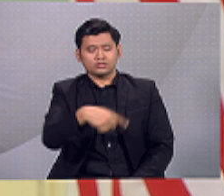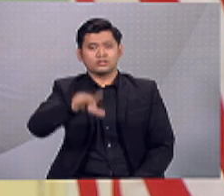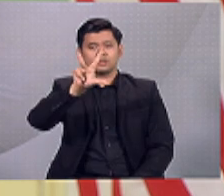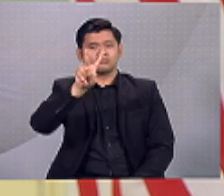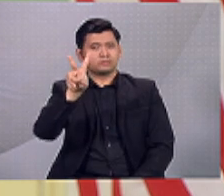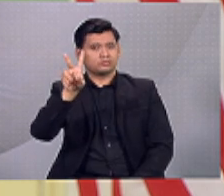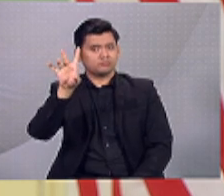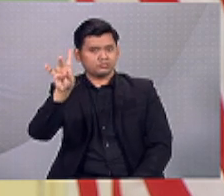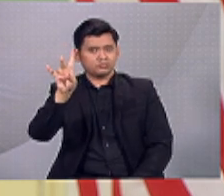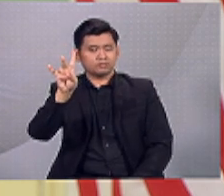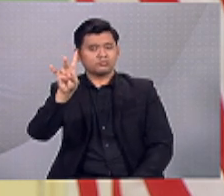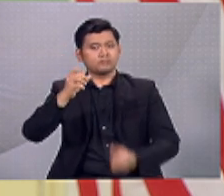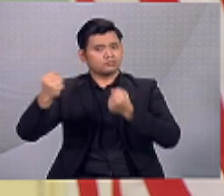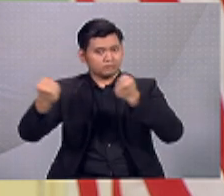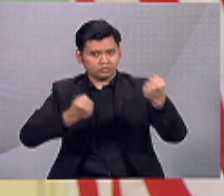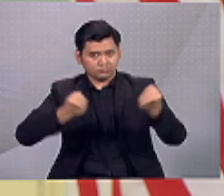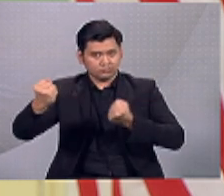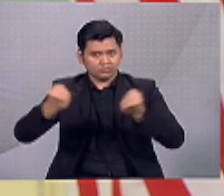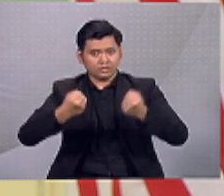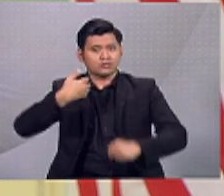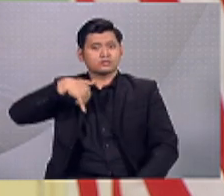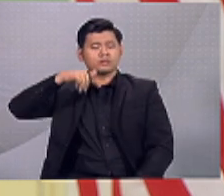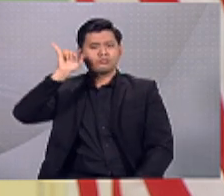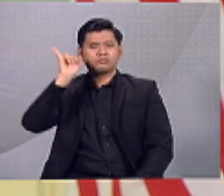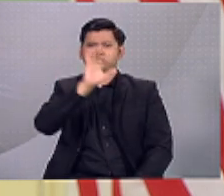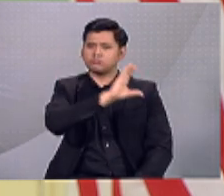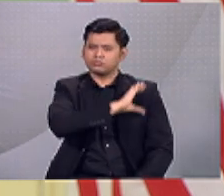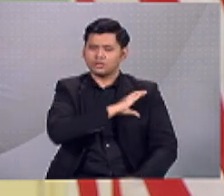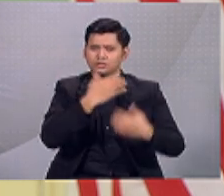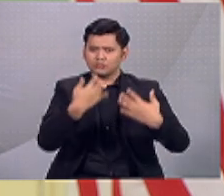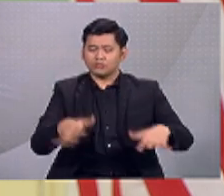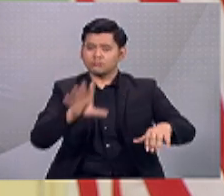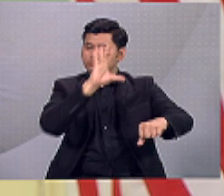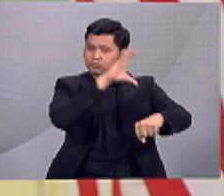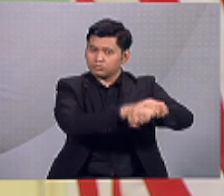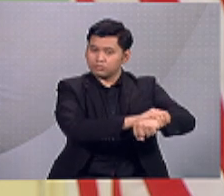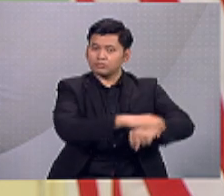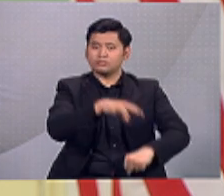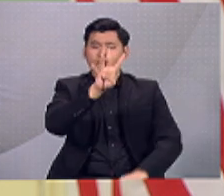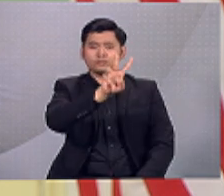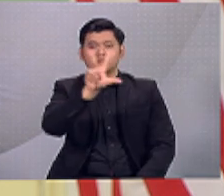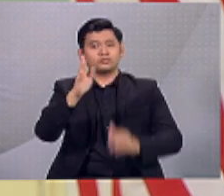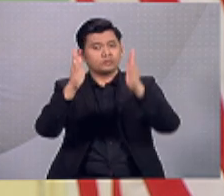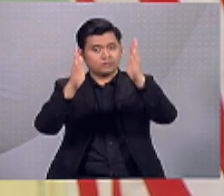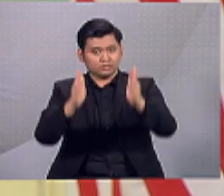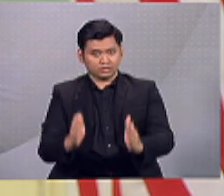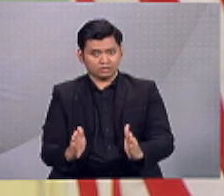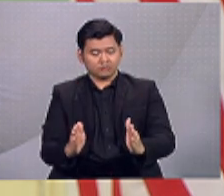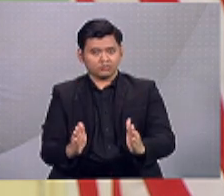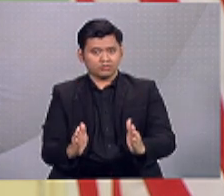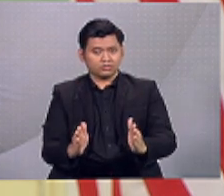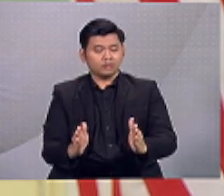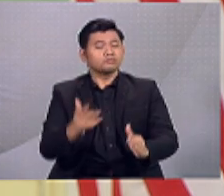147,327 kenderaan. Semalam, PDRM telah menahan 43 individu di